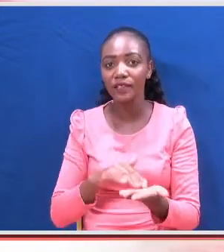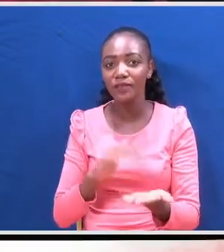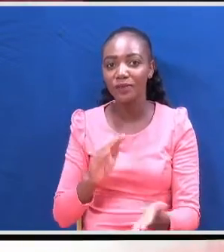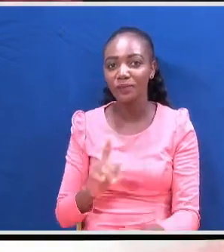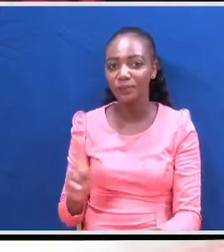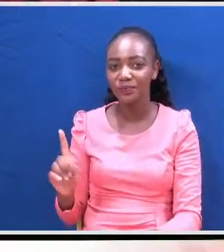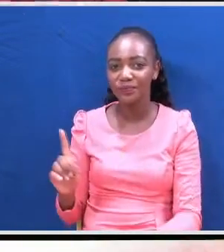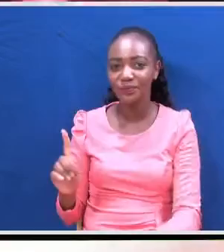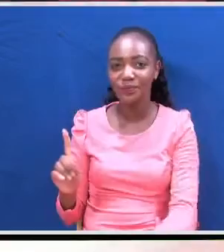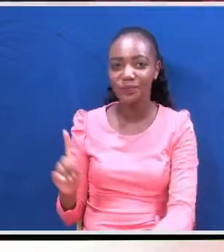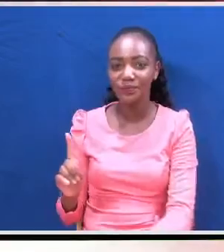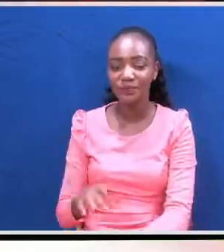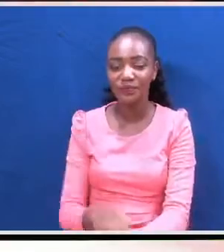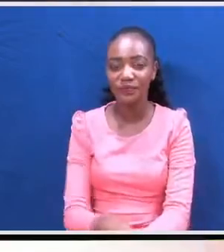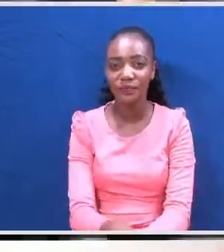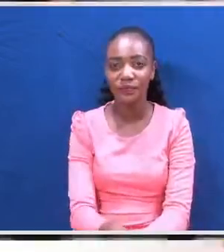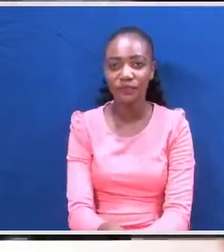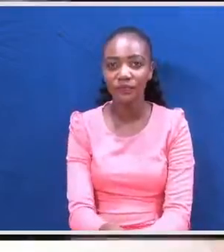hiyo.